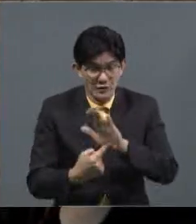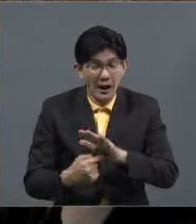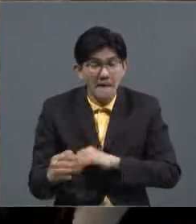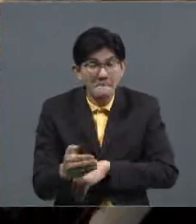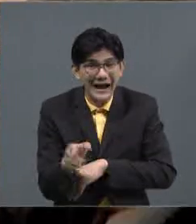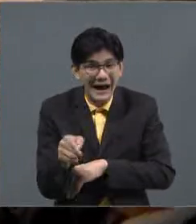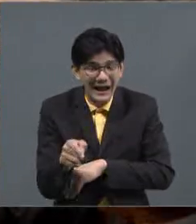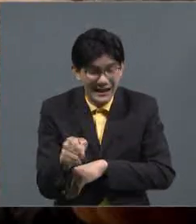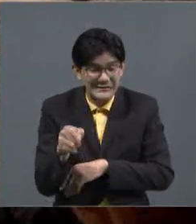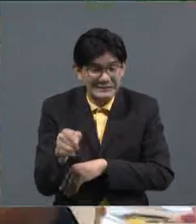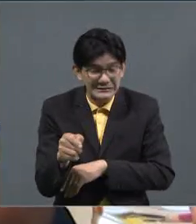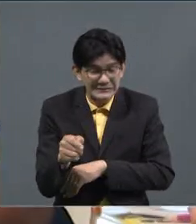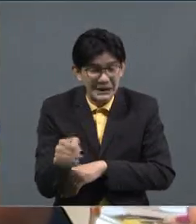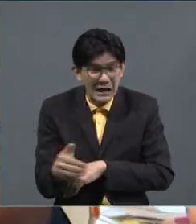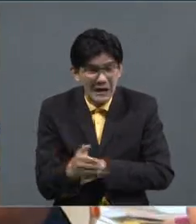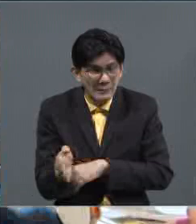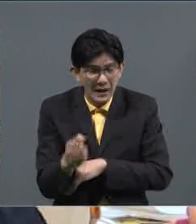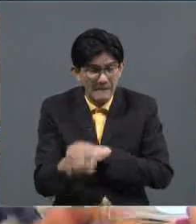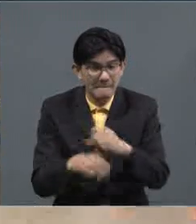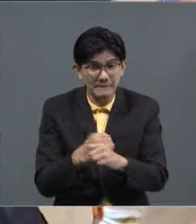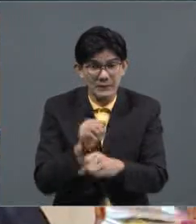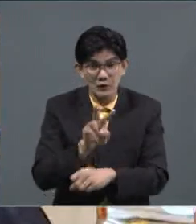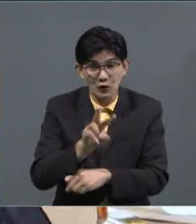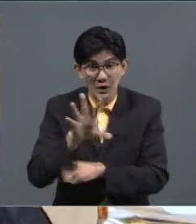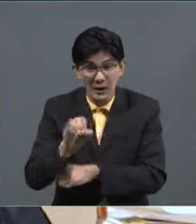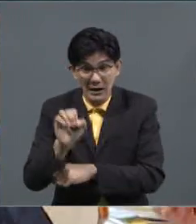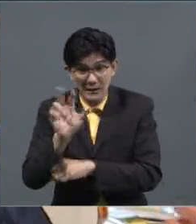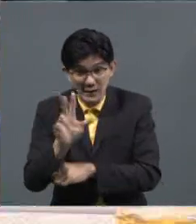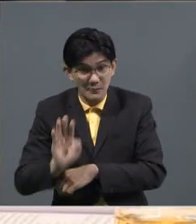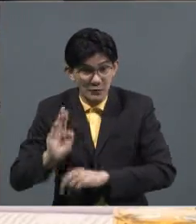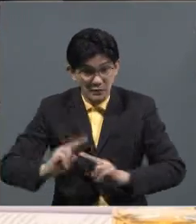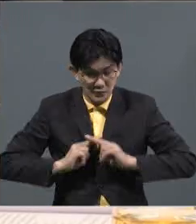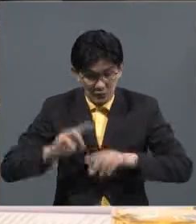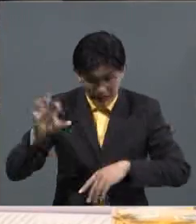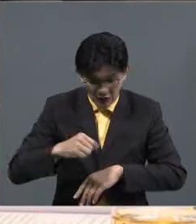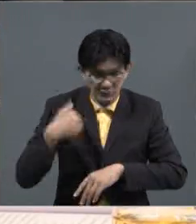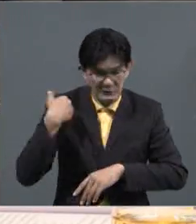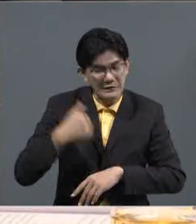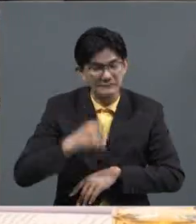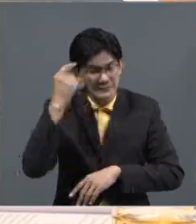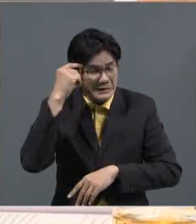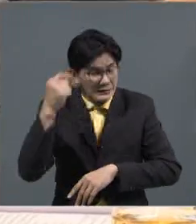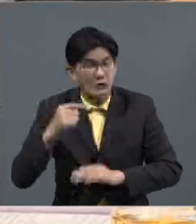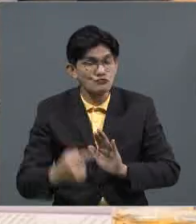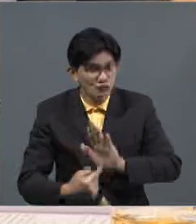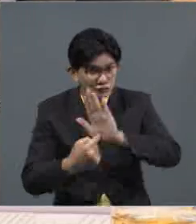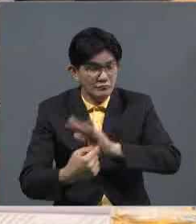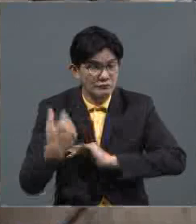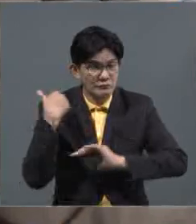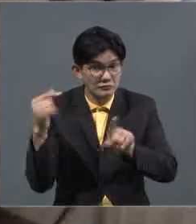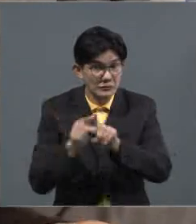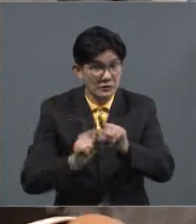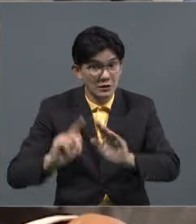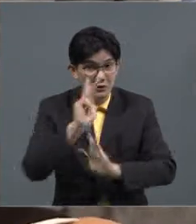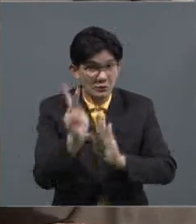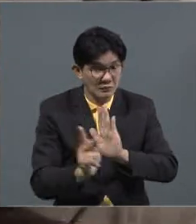คางดำของล็อตเมื่อปี53ที่เอกชนขอนำเข้ามาเนี่ยนะมันก็น่าจะต้องมีตัวอย่างตอนที่ขอนำเข้ามาเนี่ยตามกฎหมาย